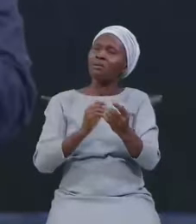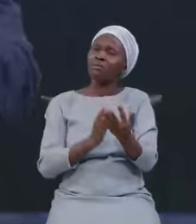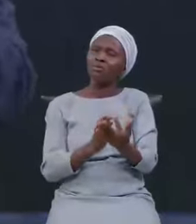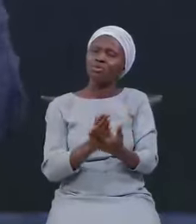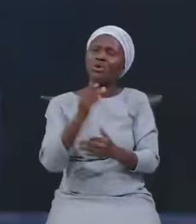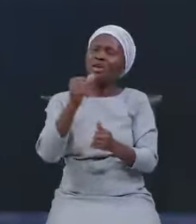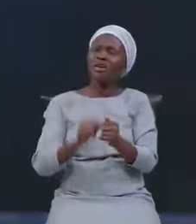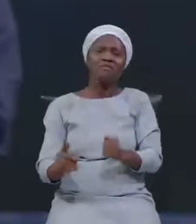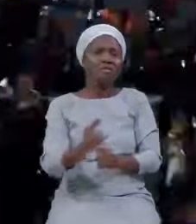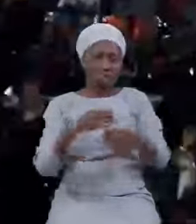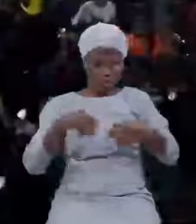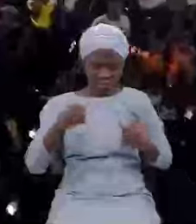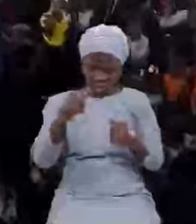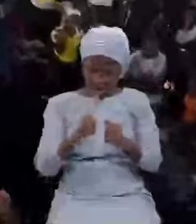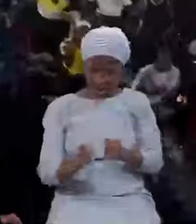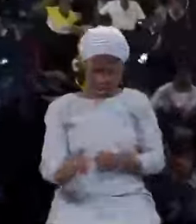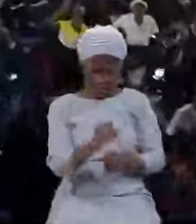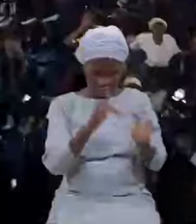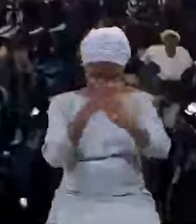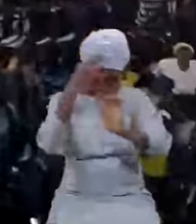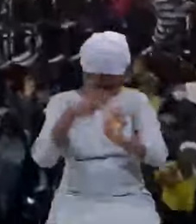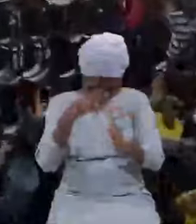de Jésus.